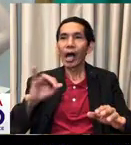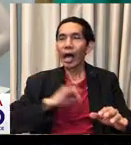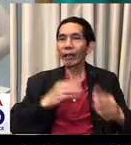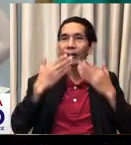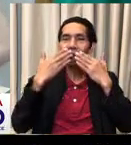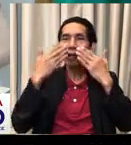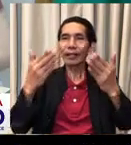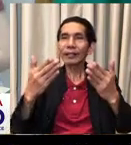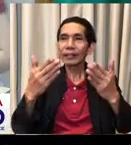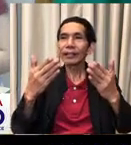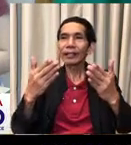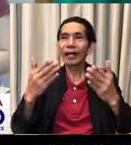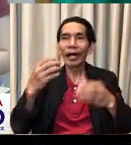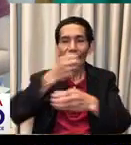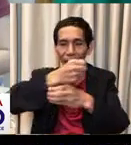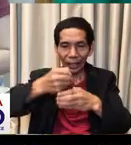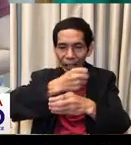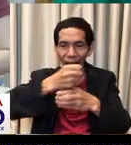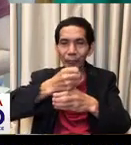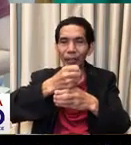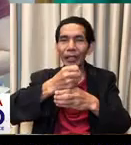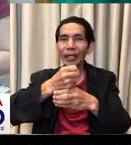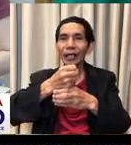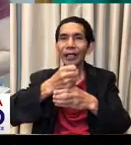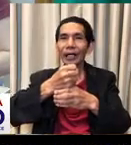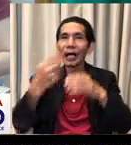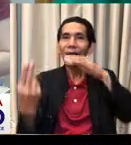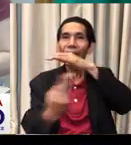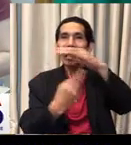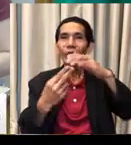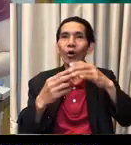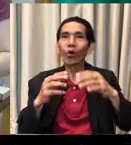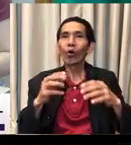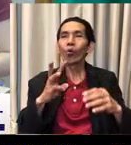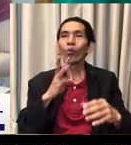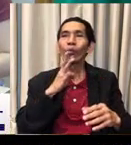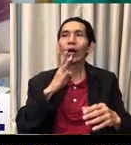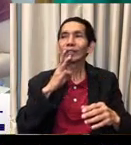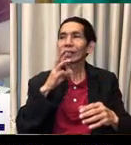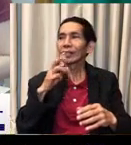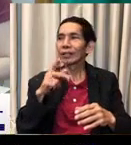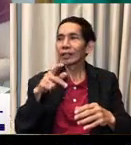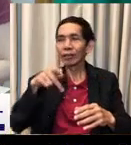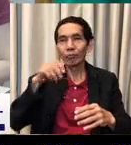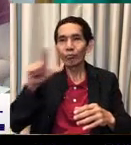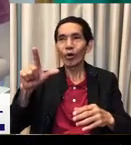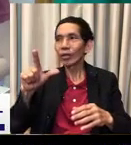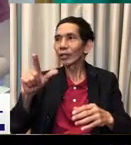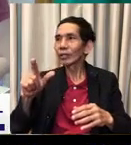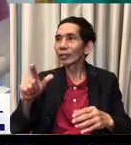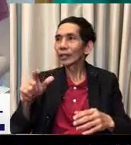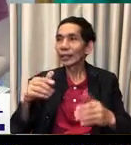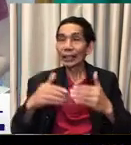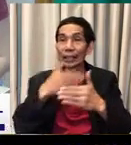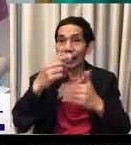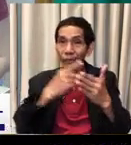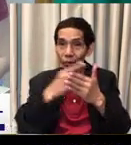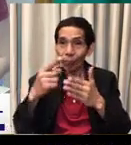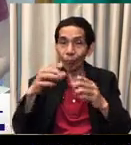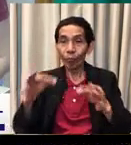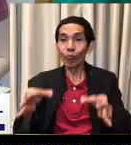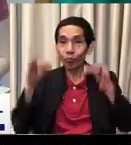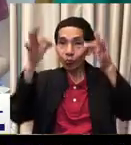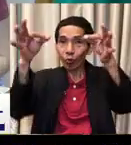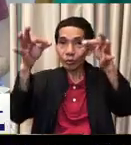ha. Cafe Aquatica Underwater Pulse. Sige, next week post natin